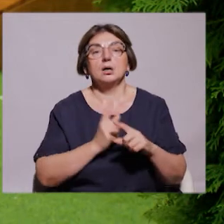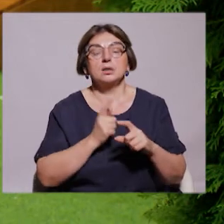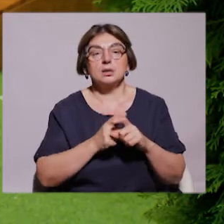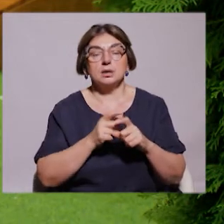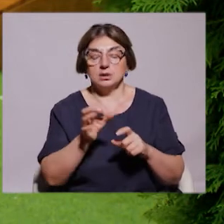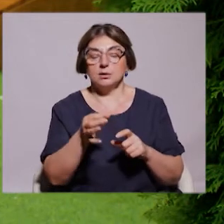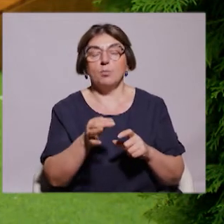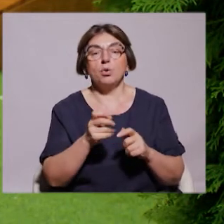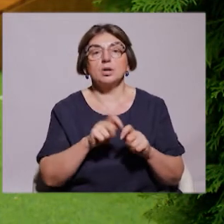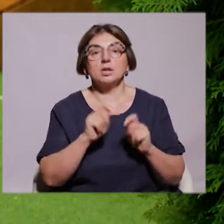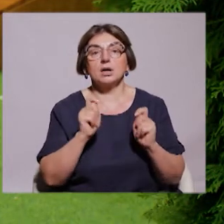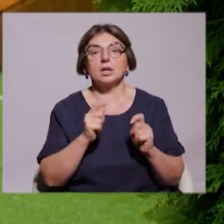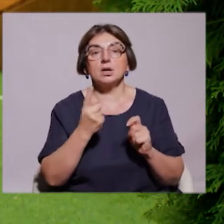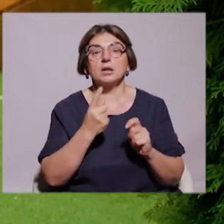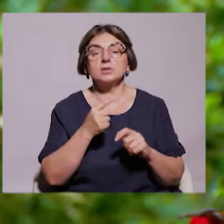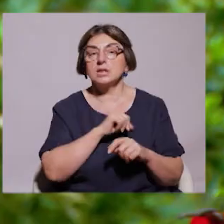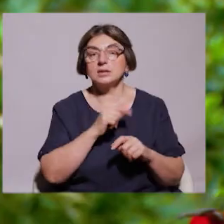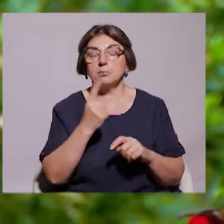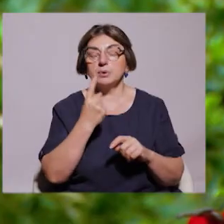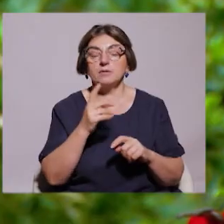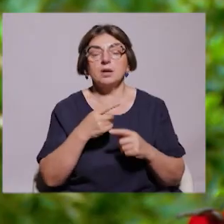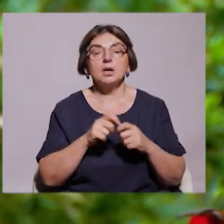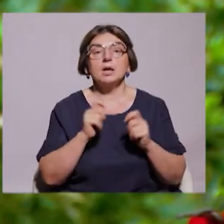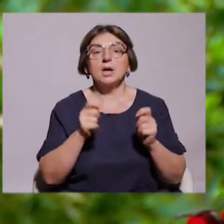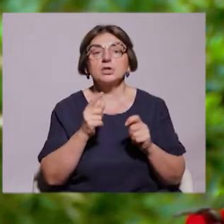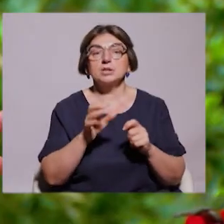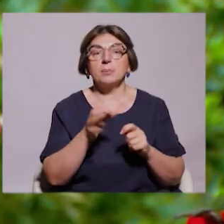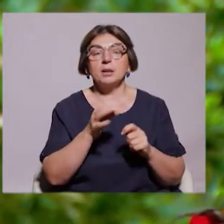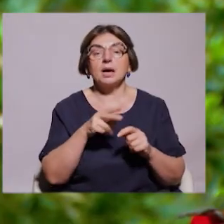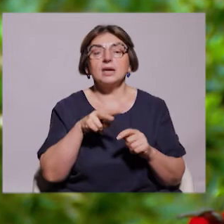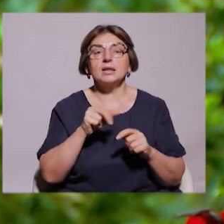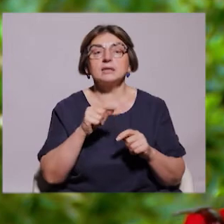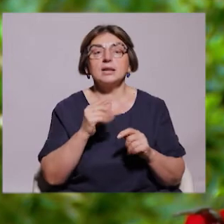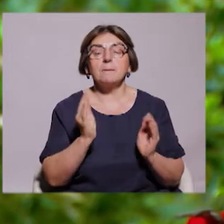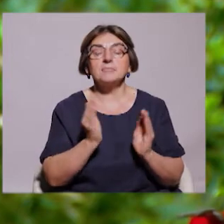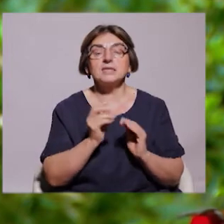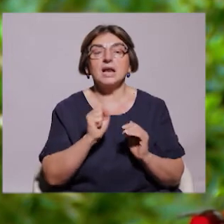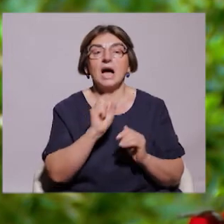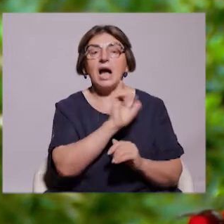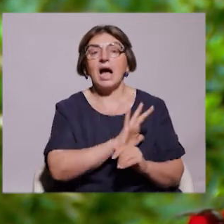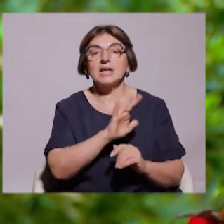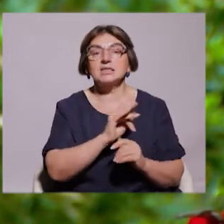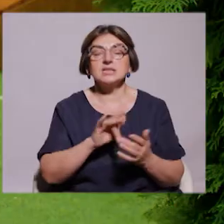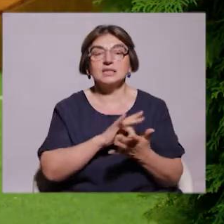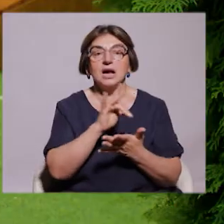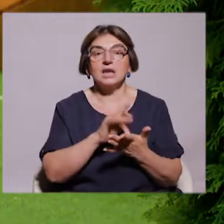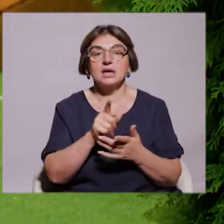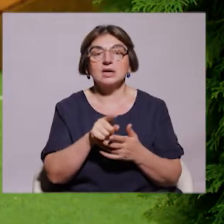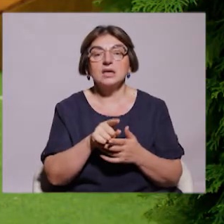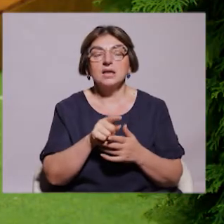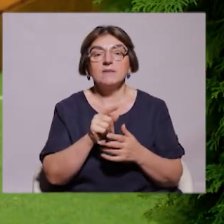გახავთ ლიდია, მცირე აზიის ქალაქი ლიდია, რომელზედაც მე უკვე გელაპარაკეთ. ზედ არის გამოსახული ლომის თავი, ხოლო რაც